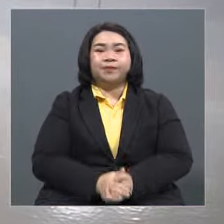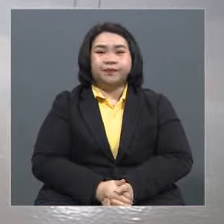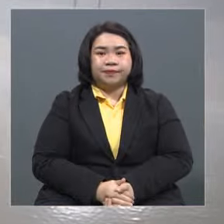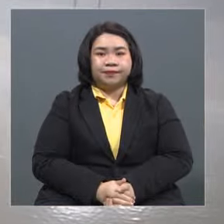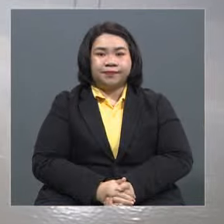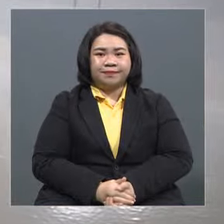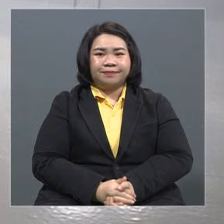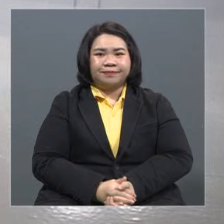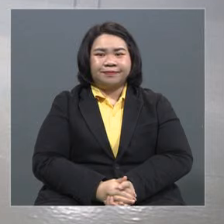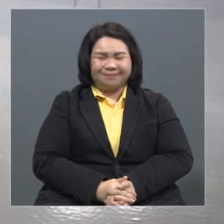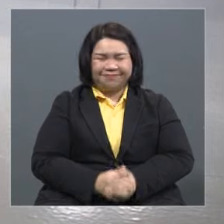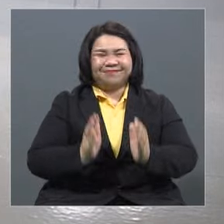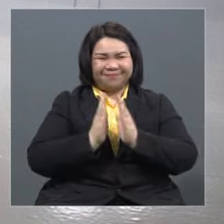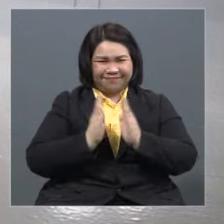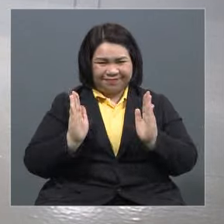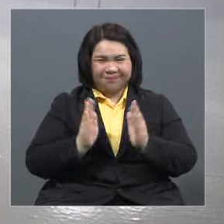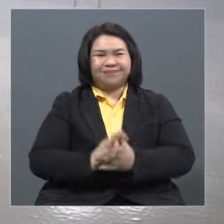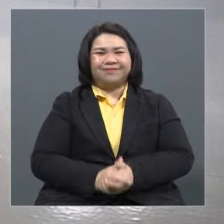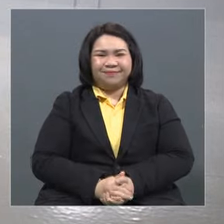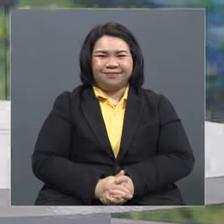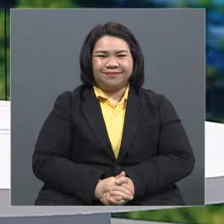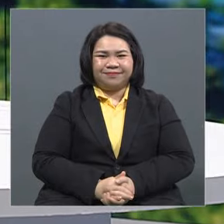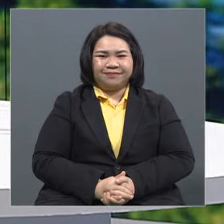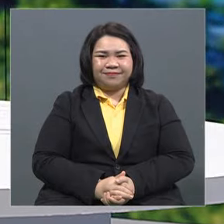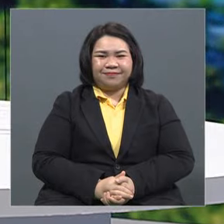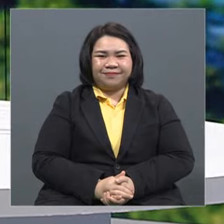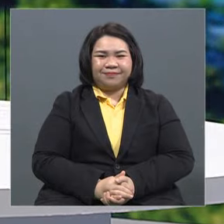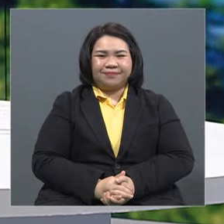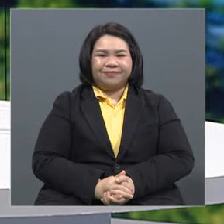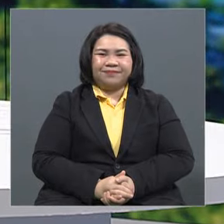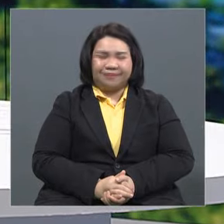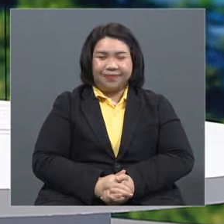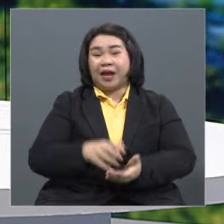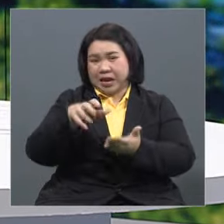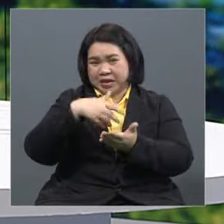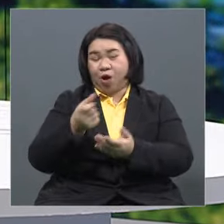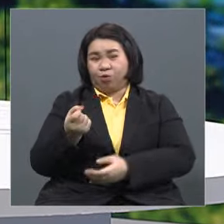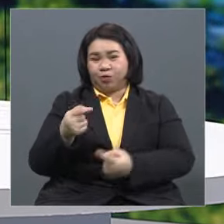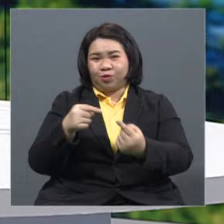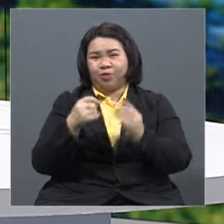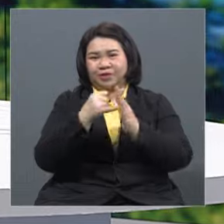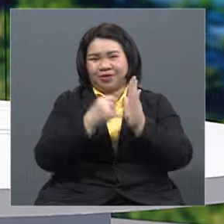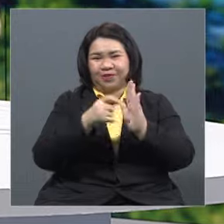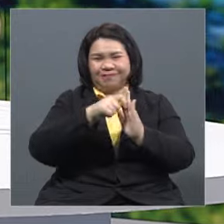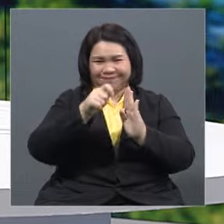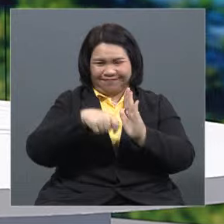ค่ะครับขอบคุณครับคุณณัฐทวีแม้นทองนะครับน้องแบมนะครับรายงานสดมาจากที่นครราชสีมาครับ